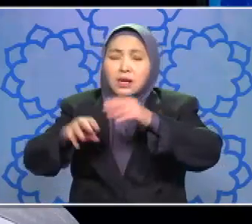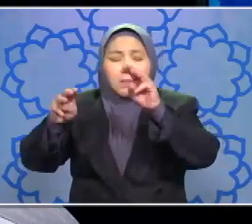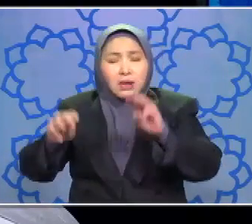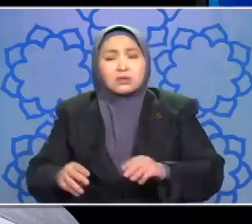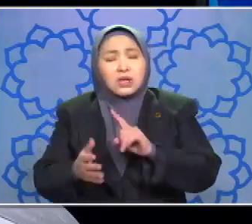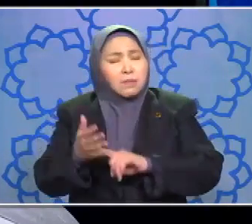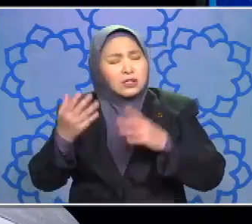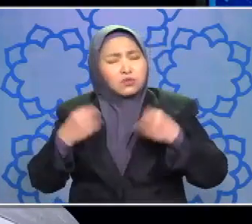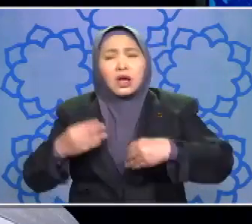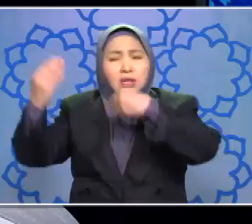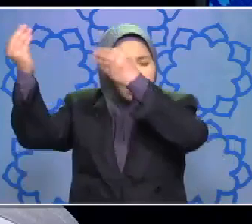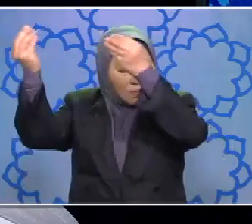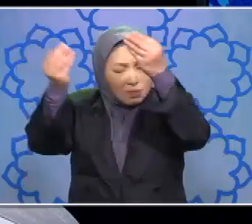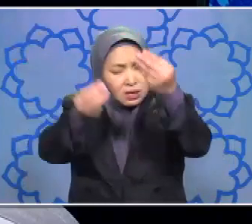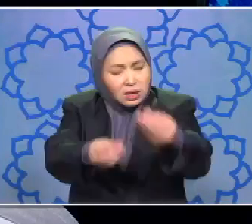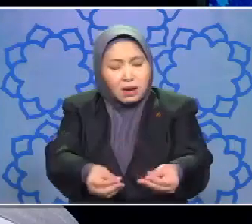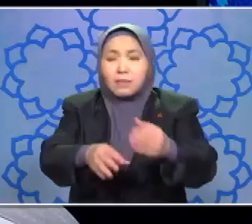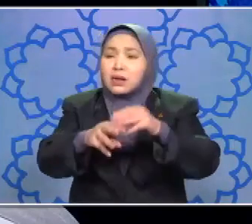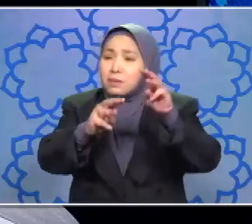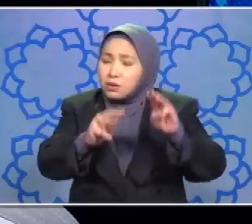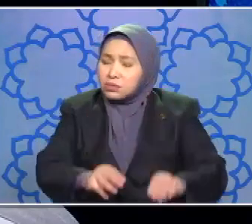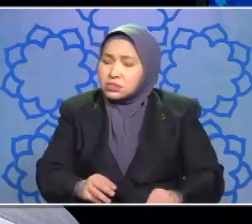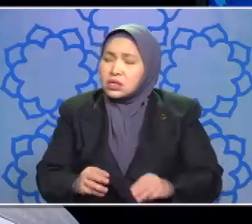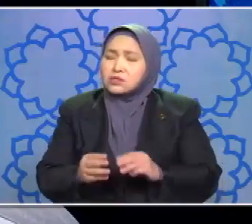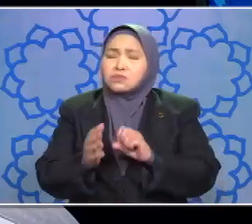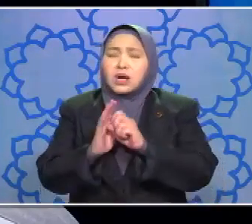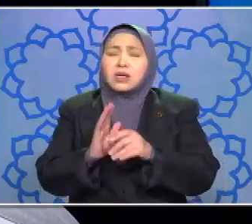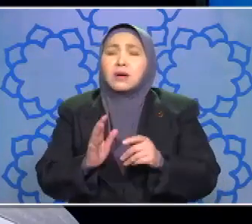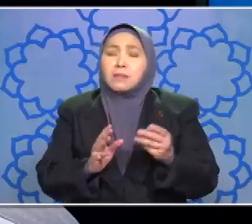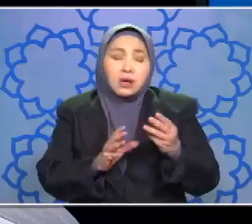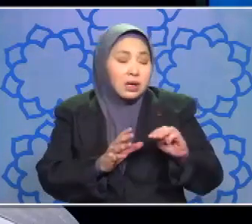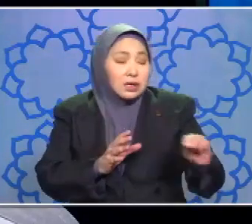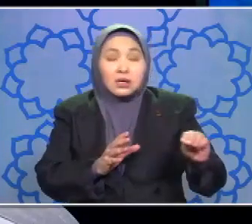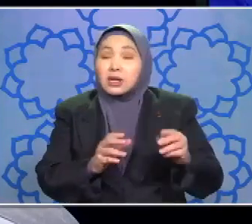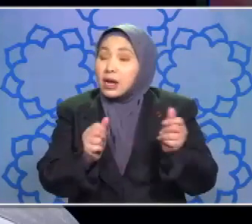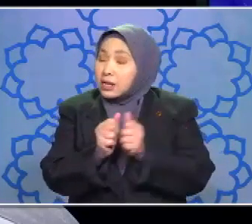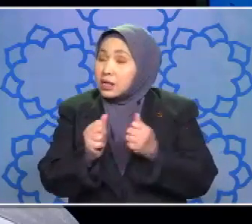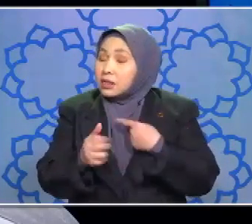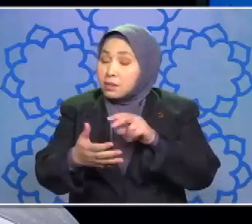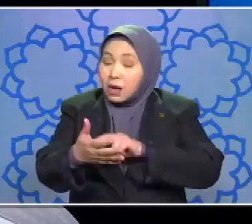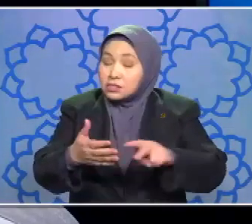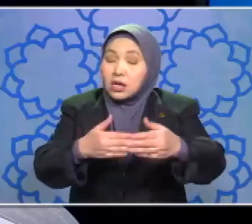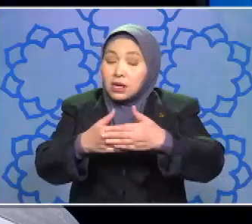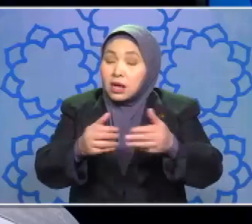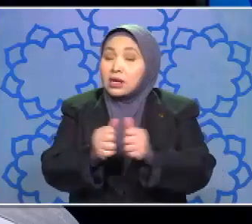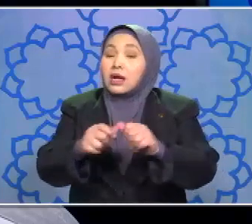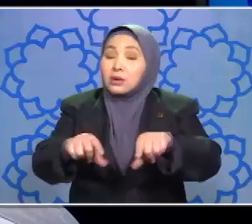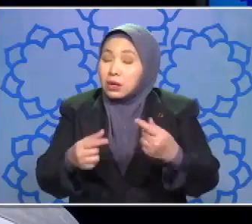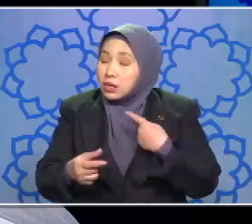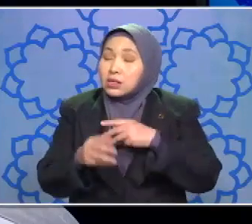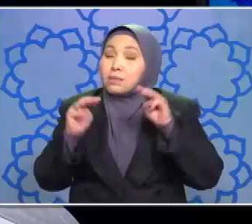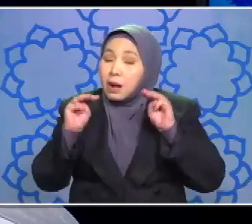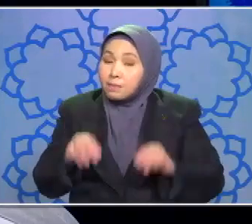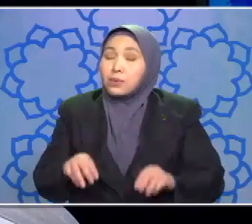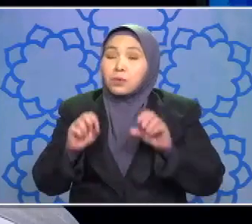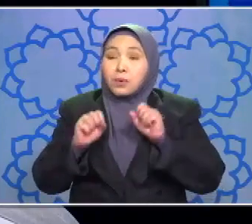telah diturunkan kepada mereka agar mereka berfikir. Dengan kita mendekati Al-Quran, kita mampu untuk